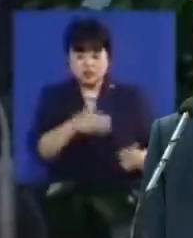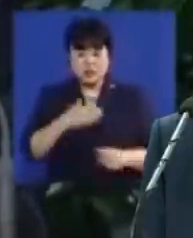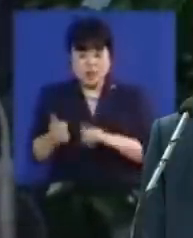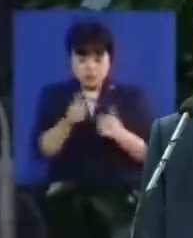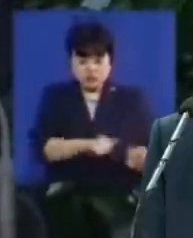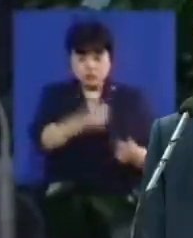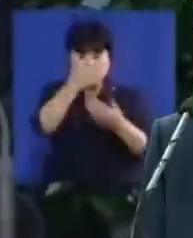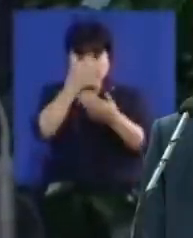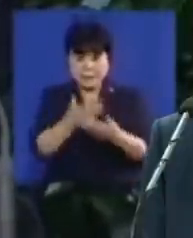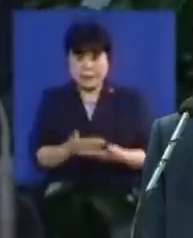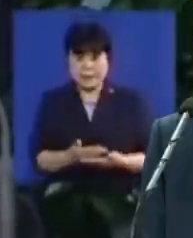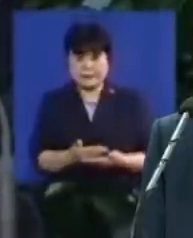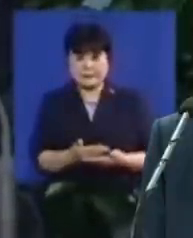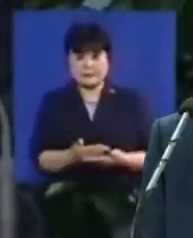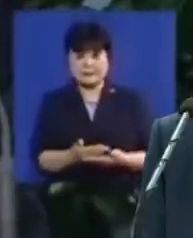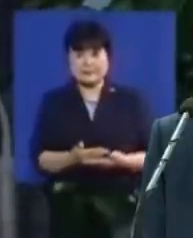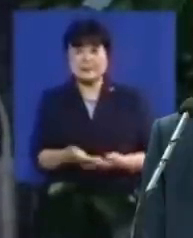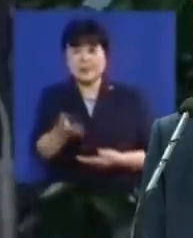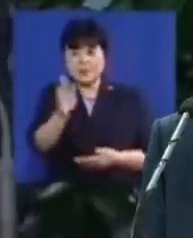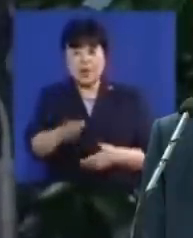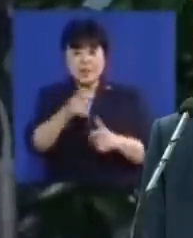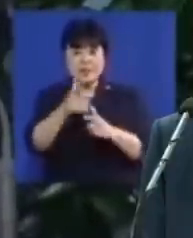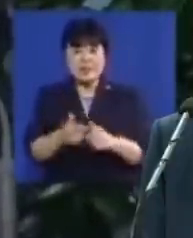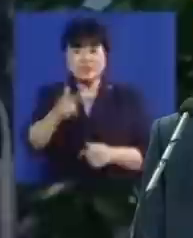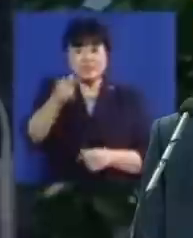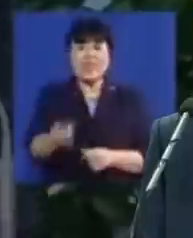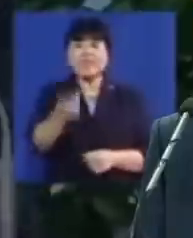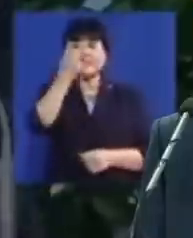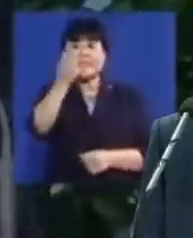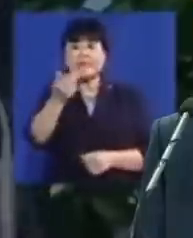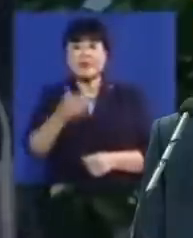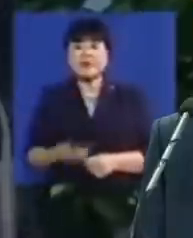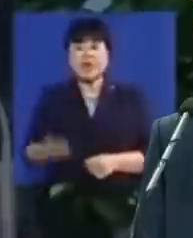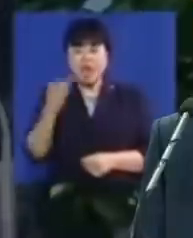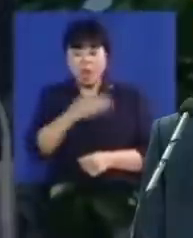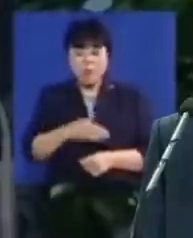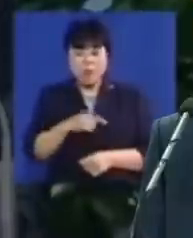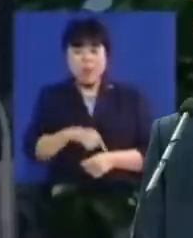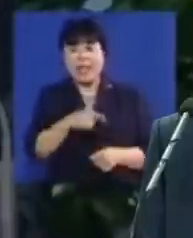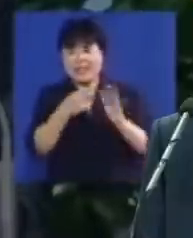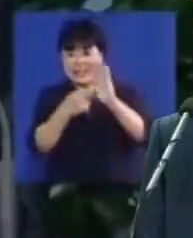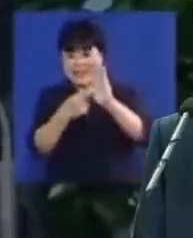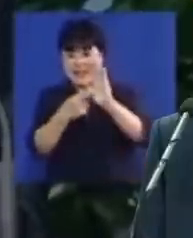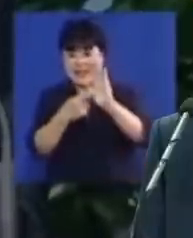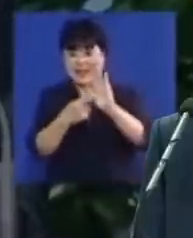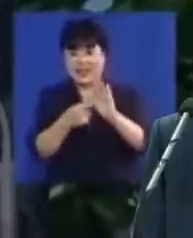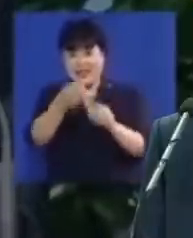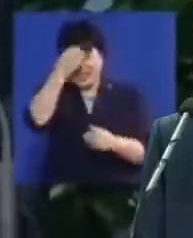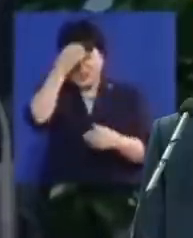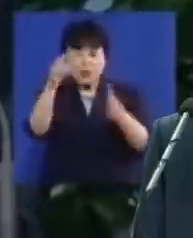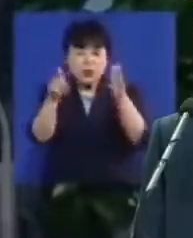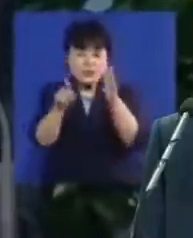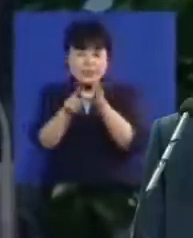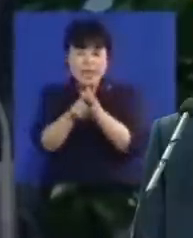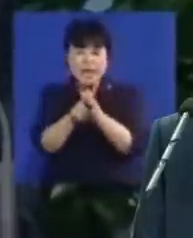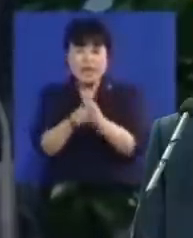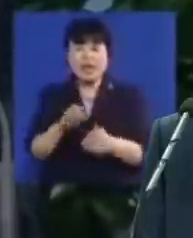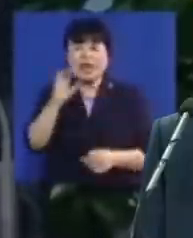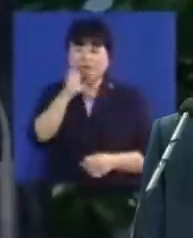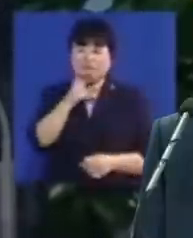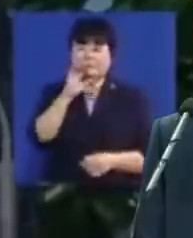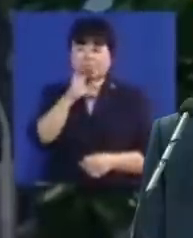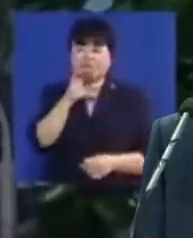죽음으로 받아들인다는 것입니다. 그러면 예수의 생명도 내 몸에 나타난다. 우리 기독교 신앙이라는 것은 수양과